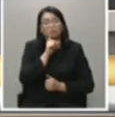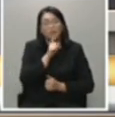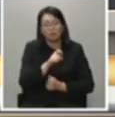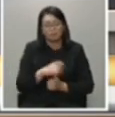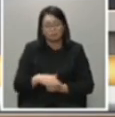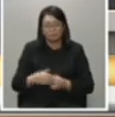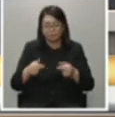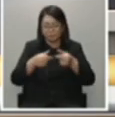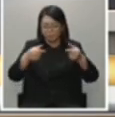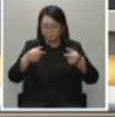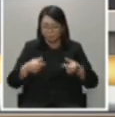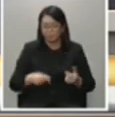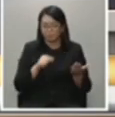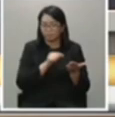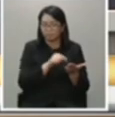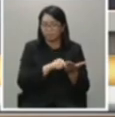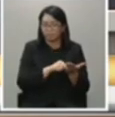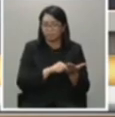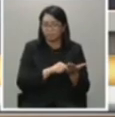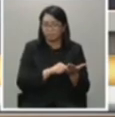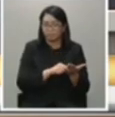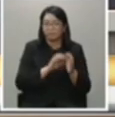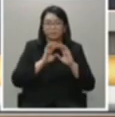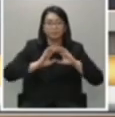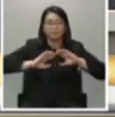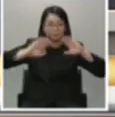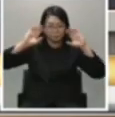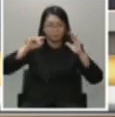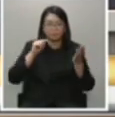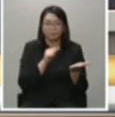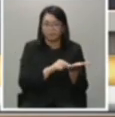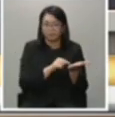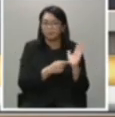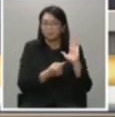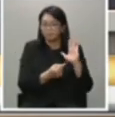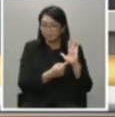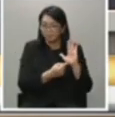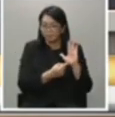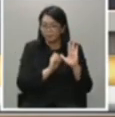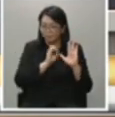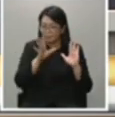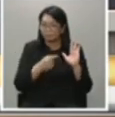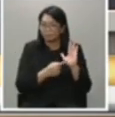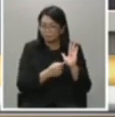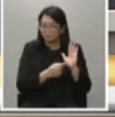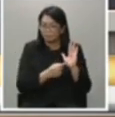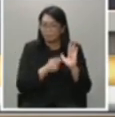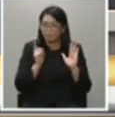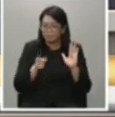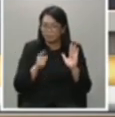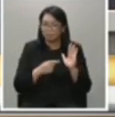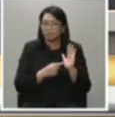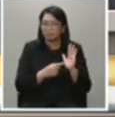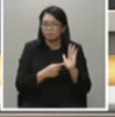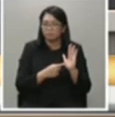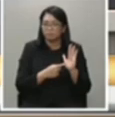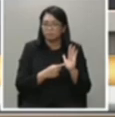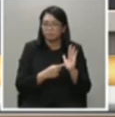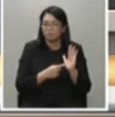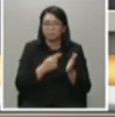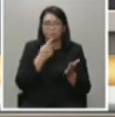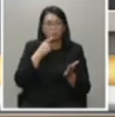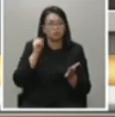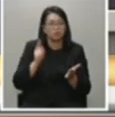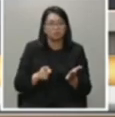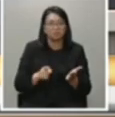ากเอกสารทางราชการที่อยู่ในมือดิฉันในขณะนี้ชี้ชัดว่าพลเอกประยุทธ์พูดความจริงไม่หม